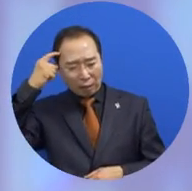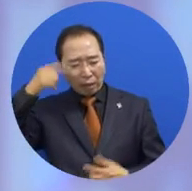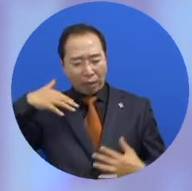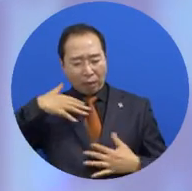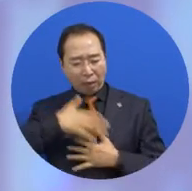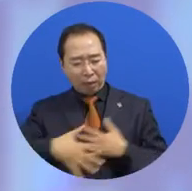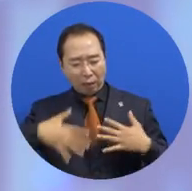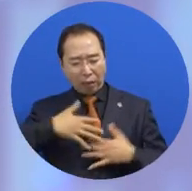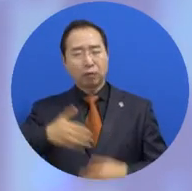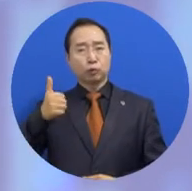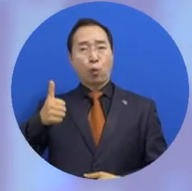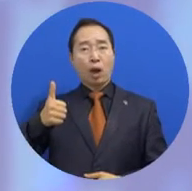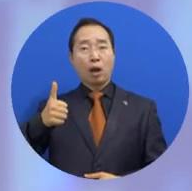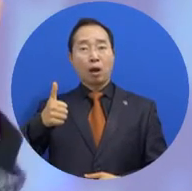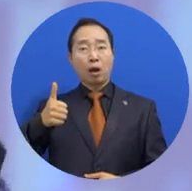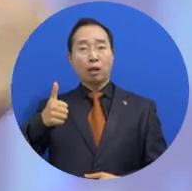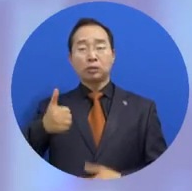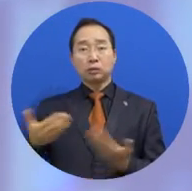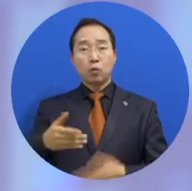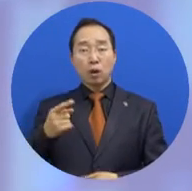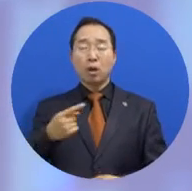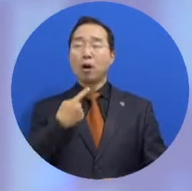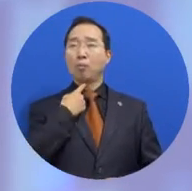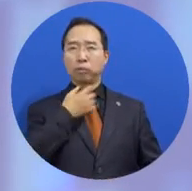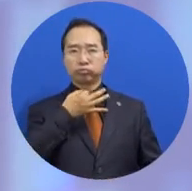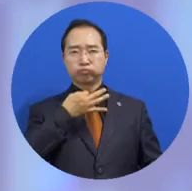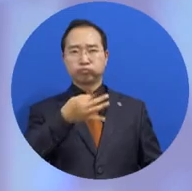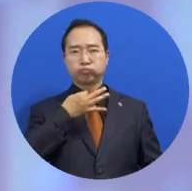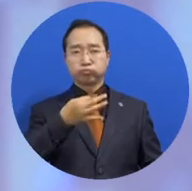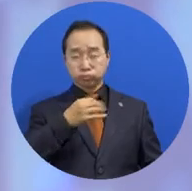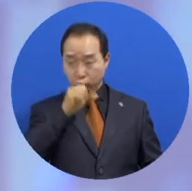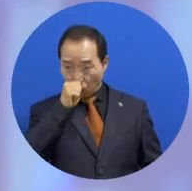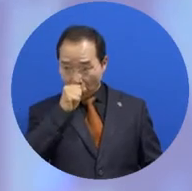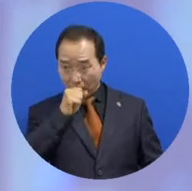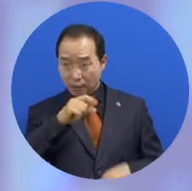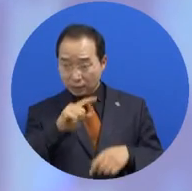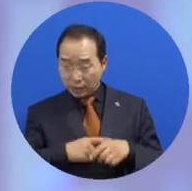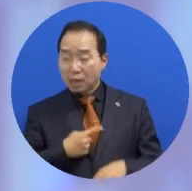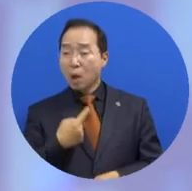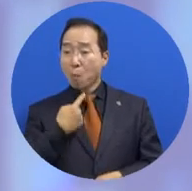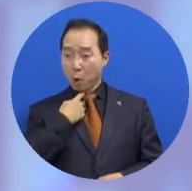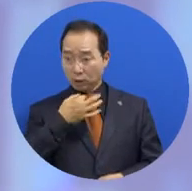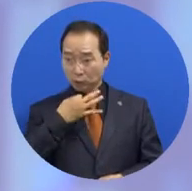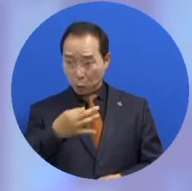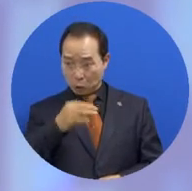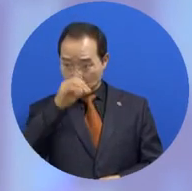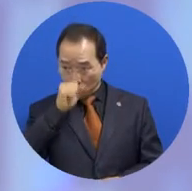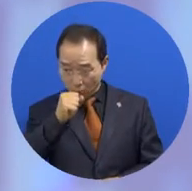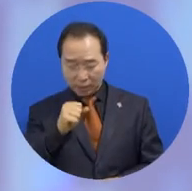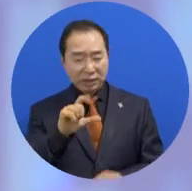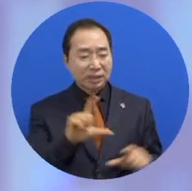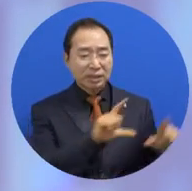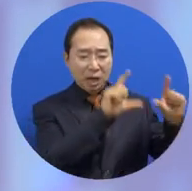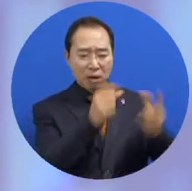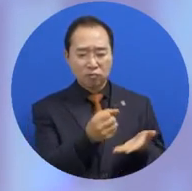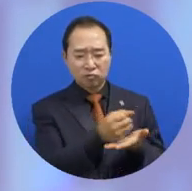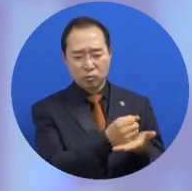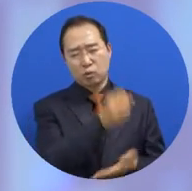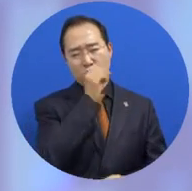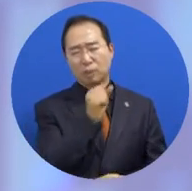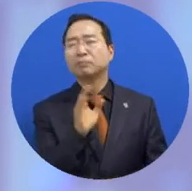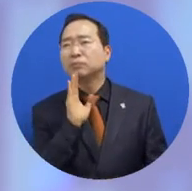돼요. 양생에는 참 좋아요. 이 직업 자체는. 목소리가 그리고 그 사람의 운명을